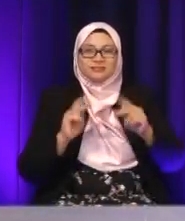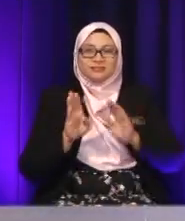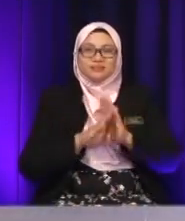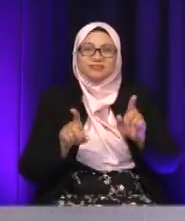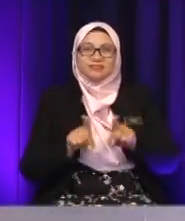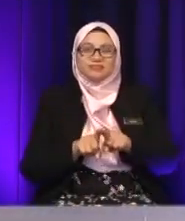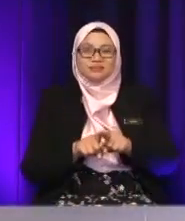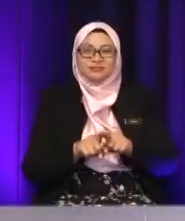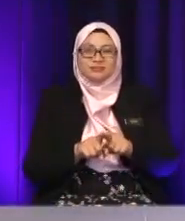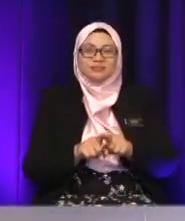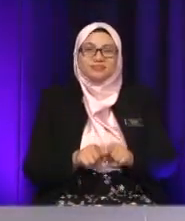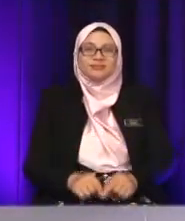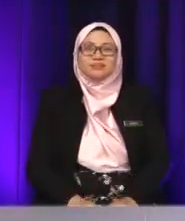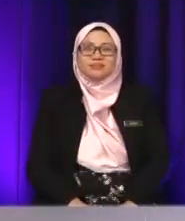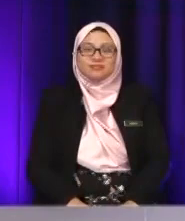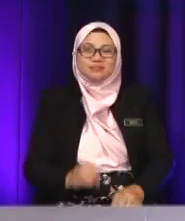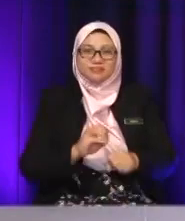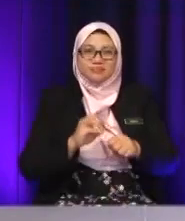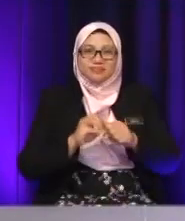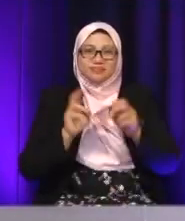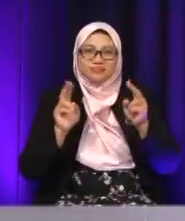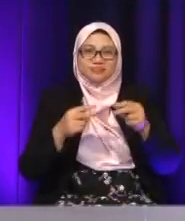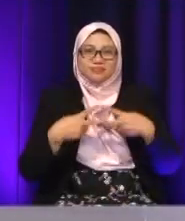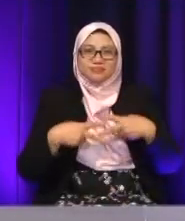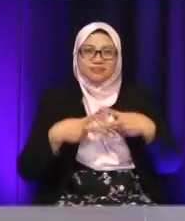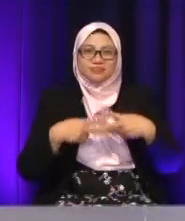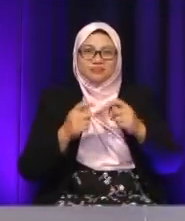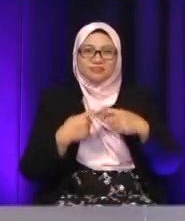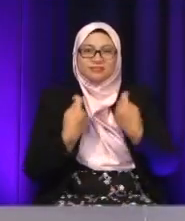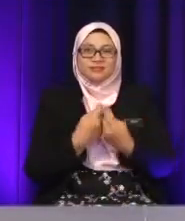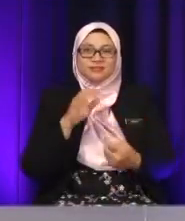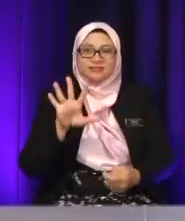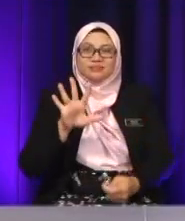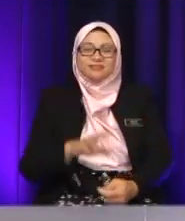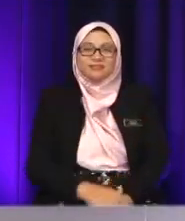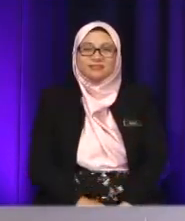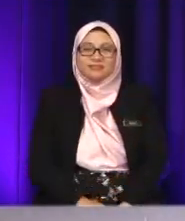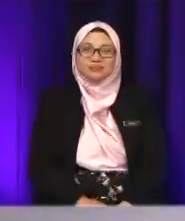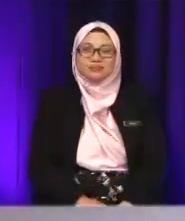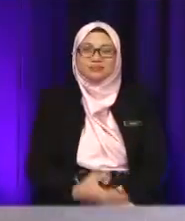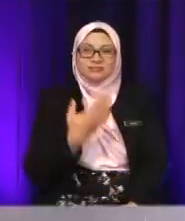Menengah Atas dalam mata pelajaran pengajian kejutan A5